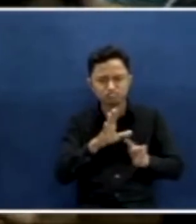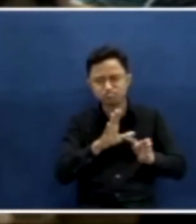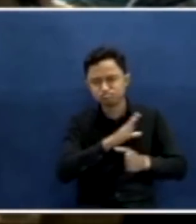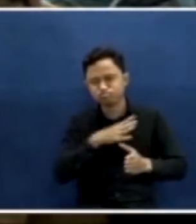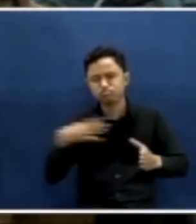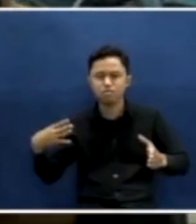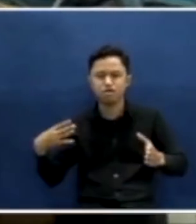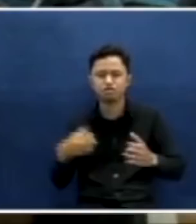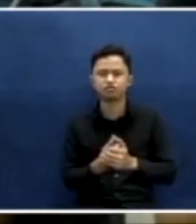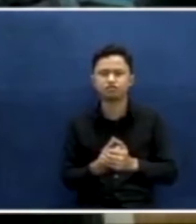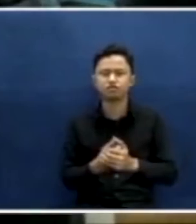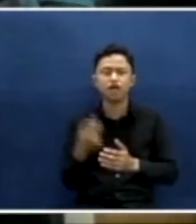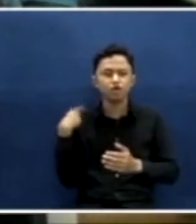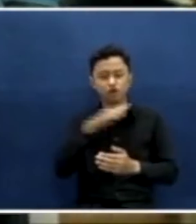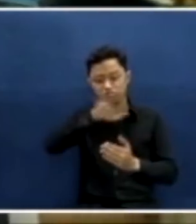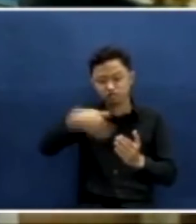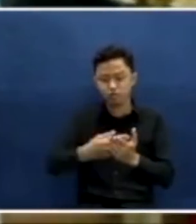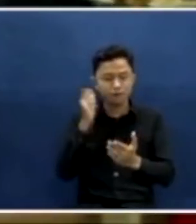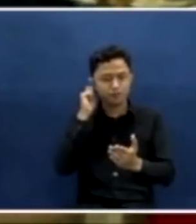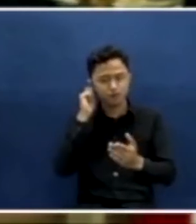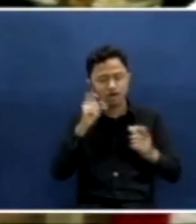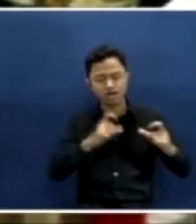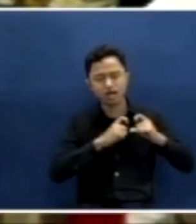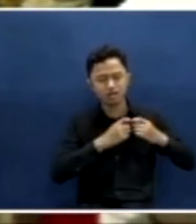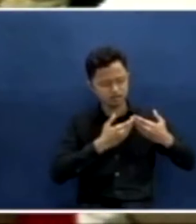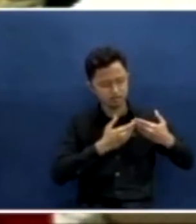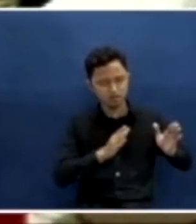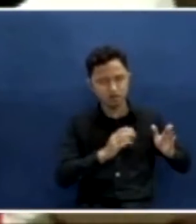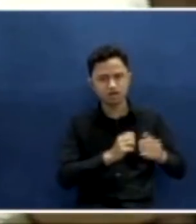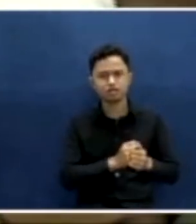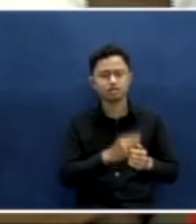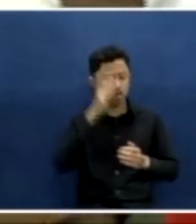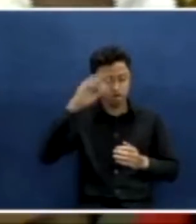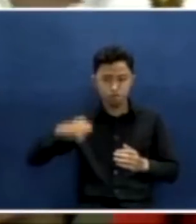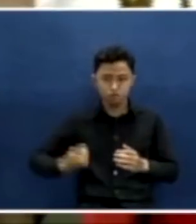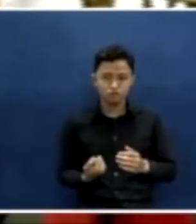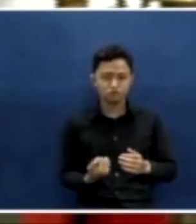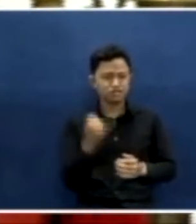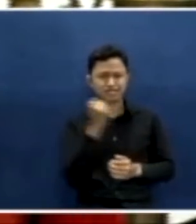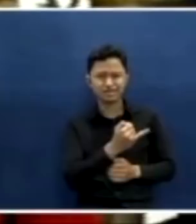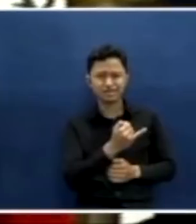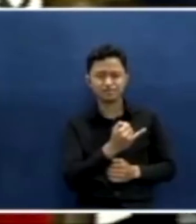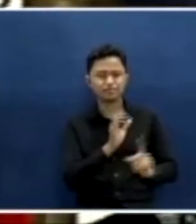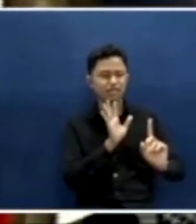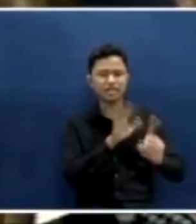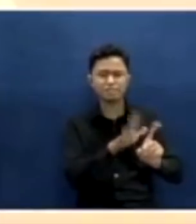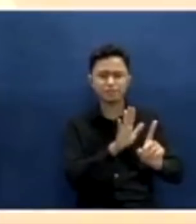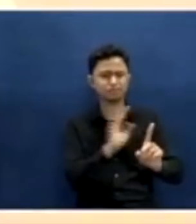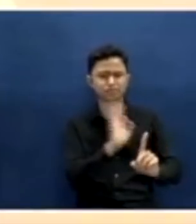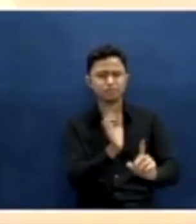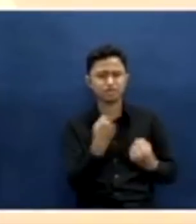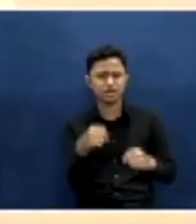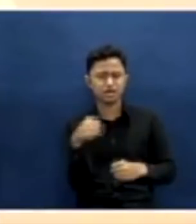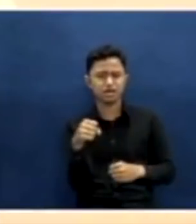setiap kaum hawa Lapangkanlah hati setiap com wanita yang mendapatkan ujian dari suaminya yang tidak kunjung menjadi imam untuk keluarga mereka